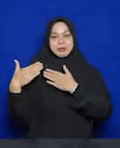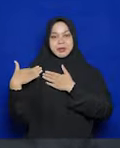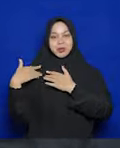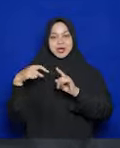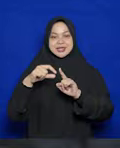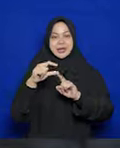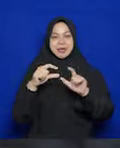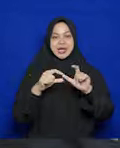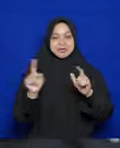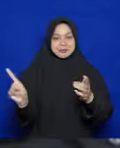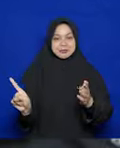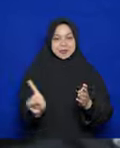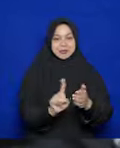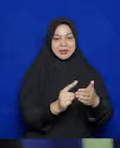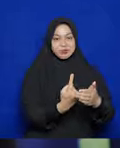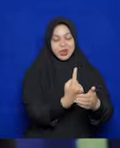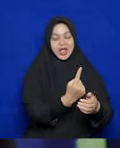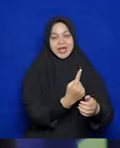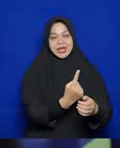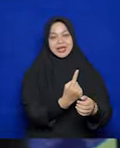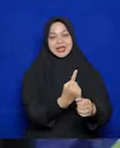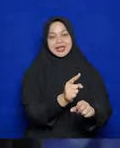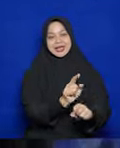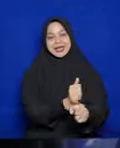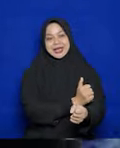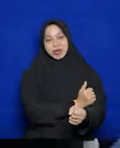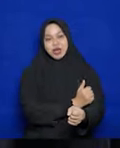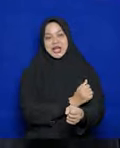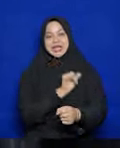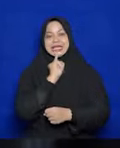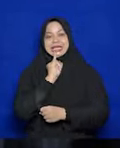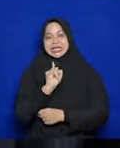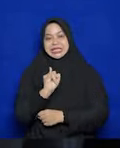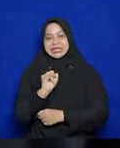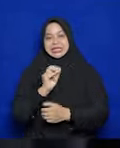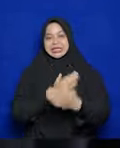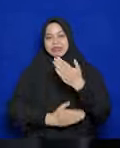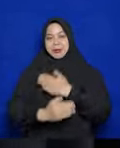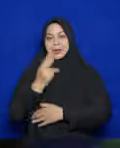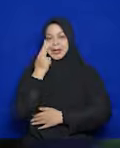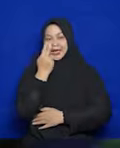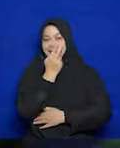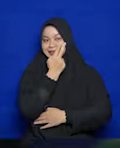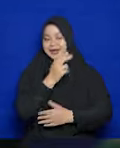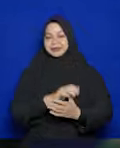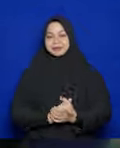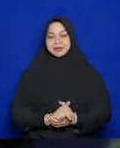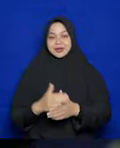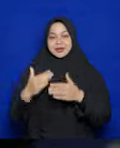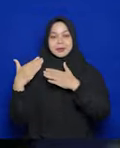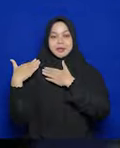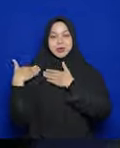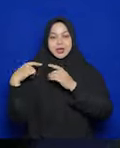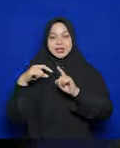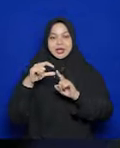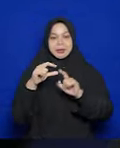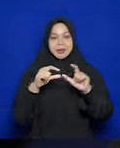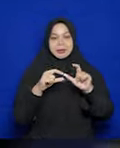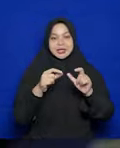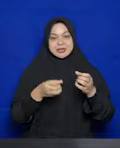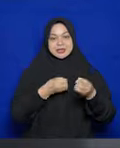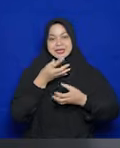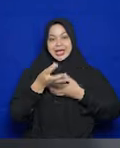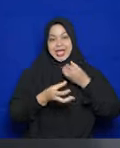ksisend sampai dengan di bilik suara atas izin teman di fabel netra tersebut petugas KPPS dapat menjelaskan